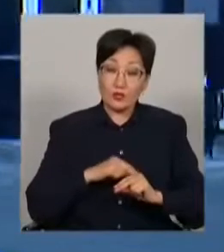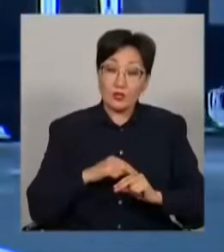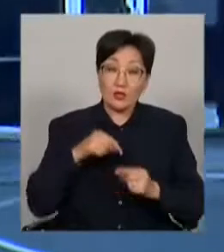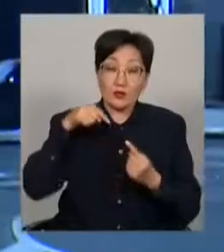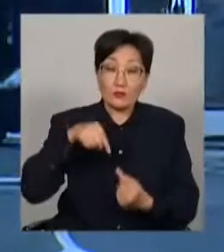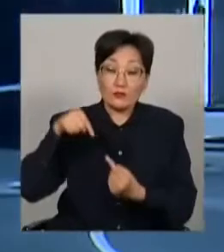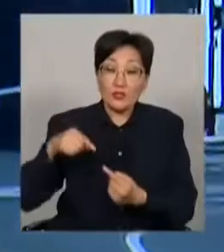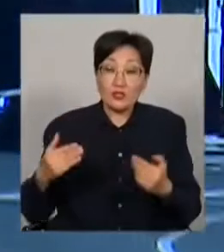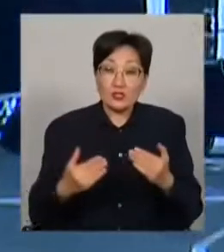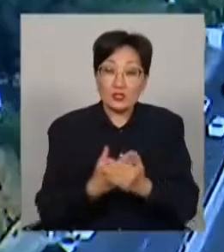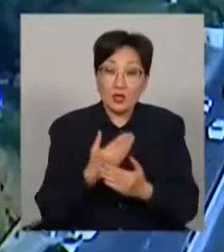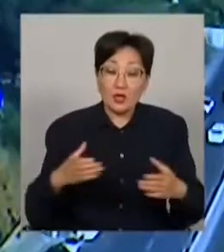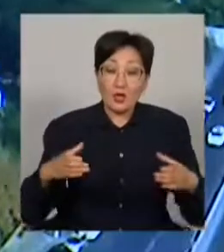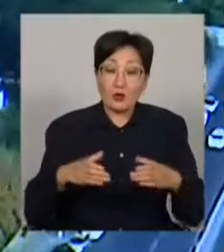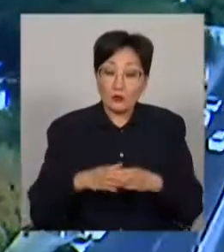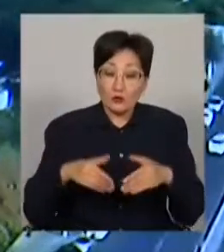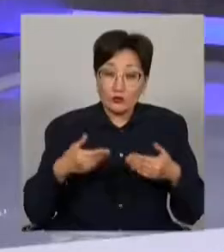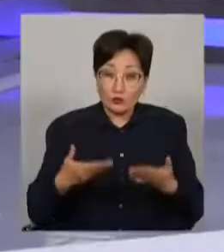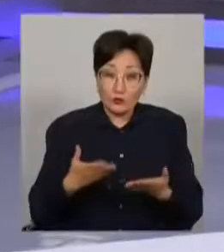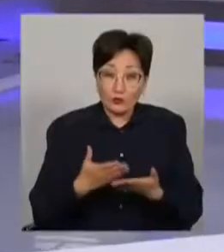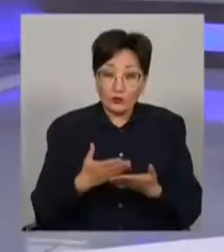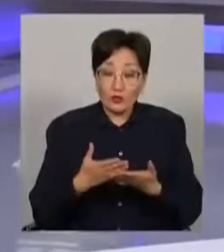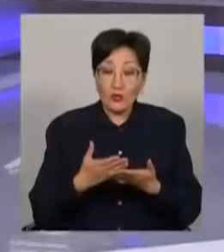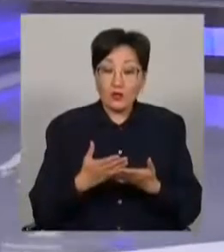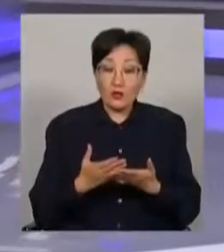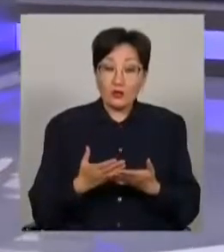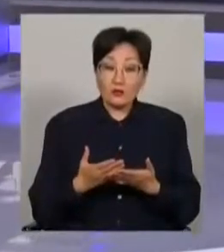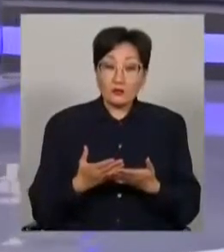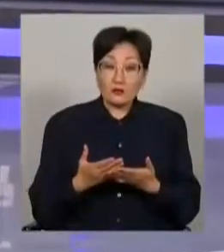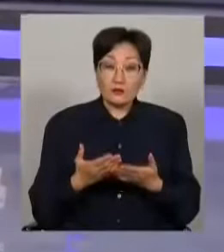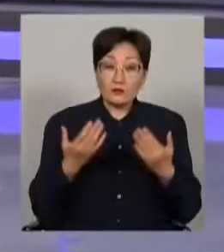сәйкес жаңа құрылым ұсынып отыр. Енді